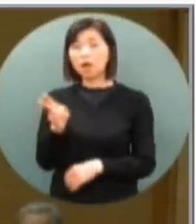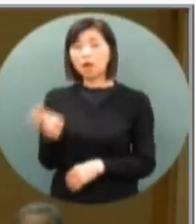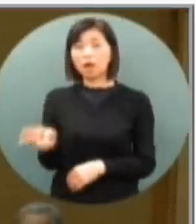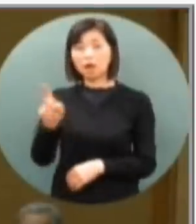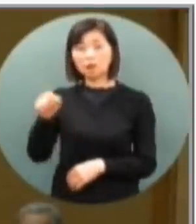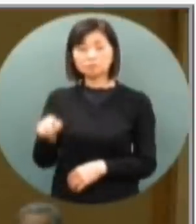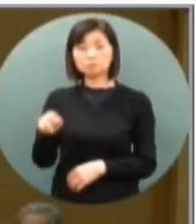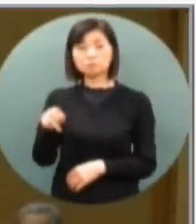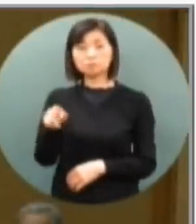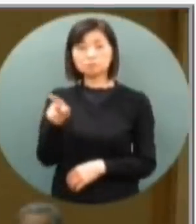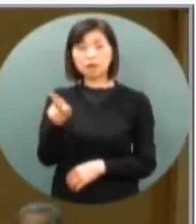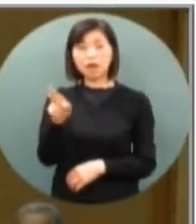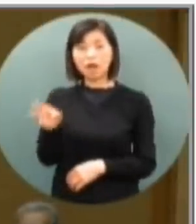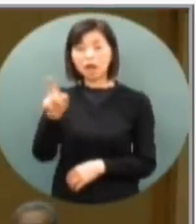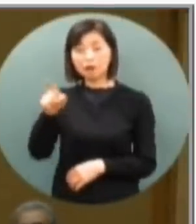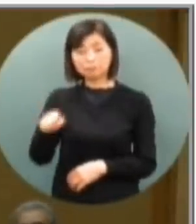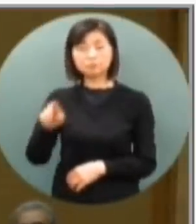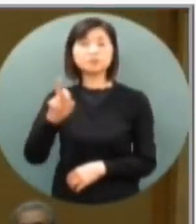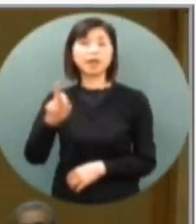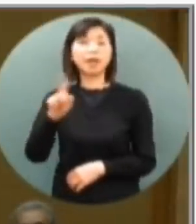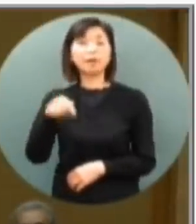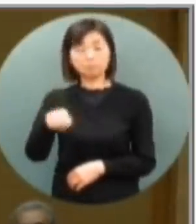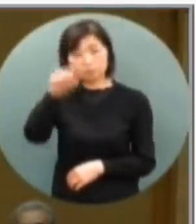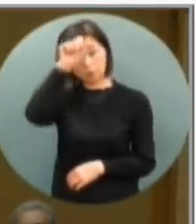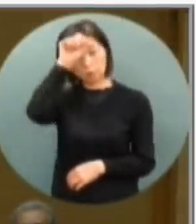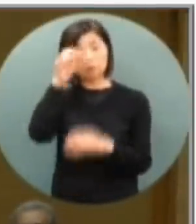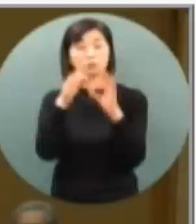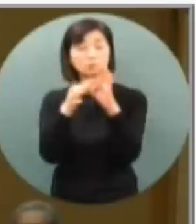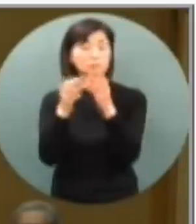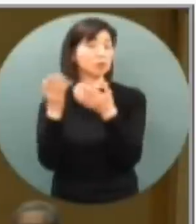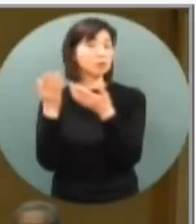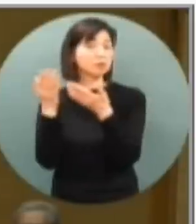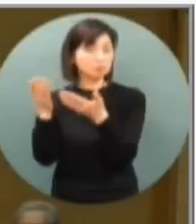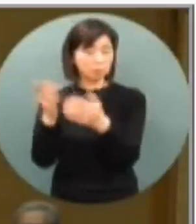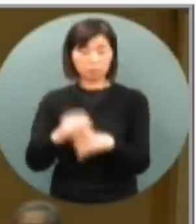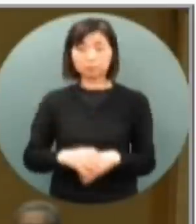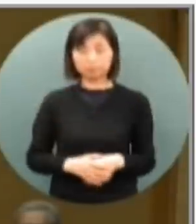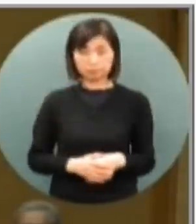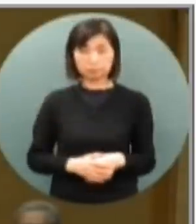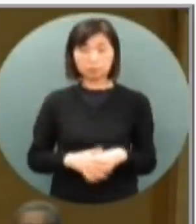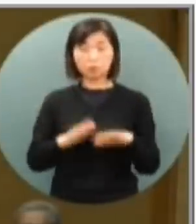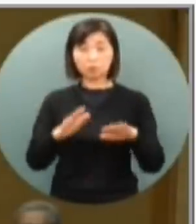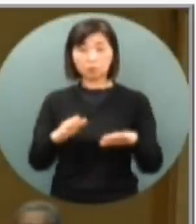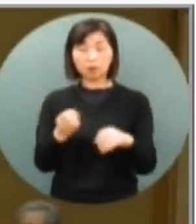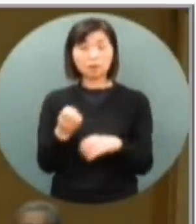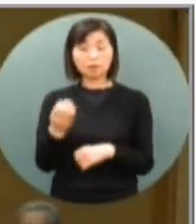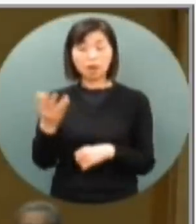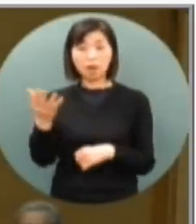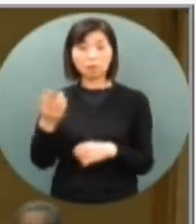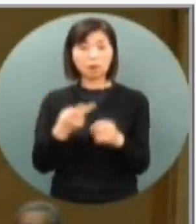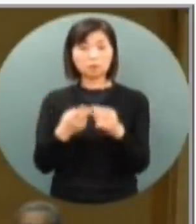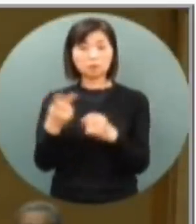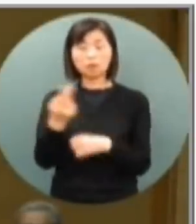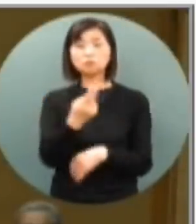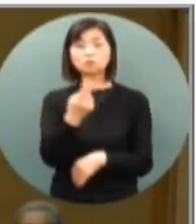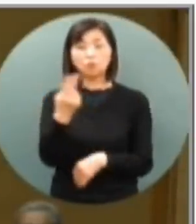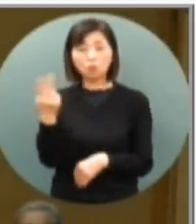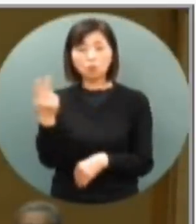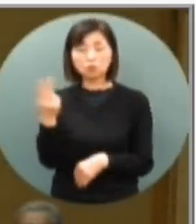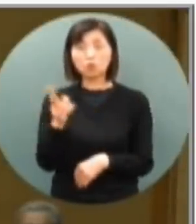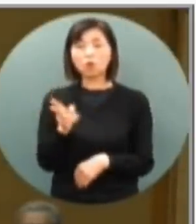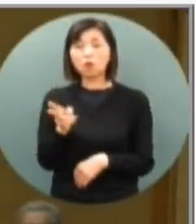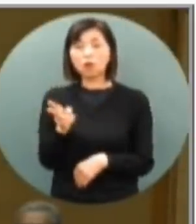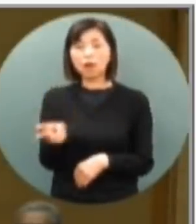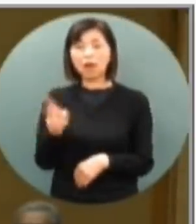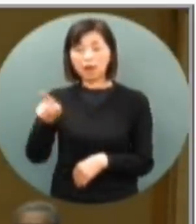問をさせていただきます。まあ、今回の令和2年度のこのハンセン病